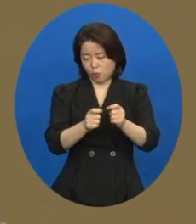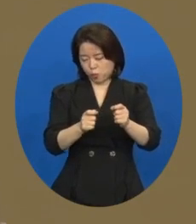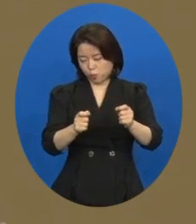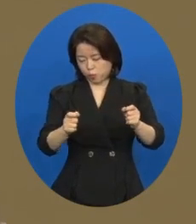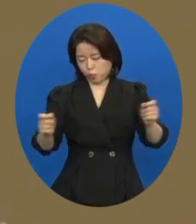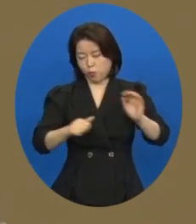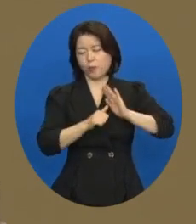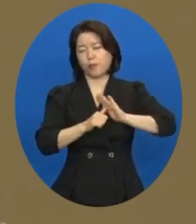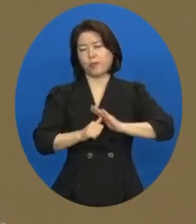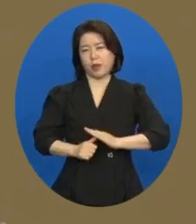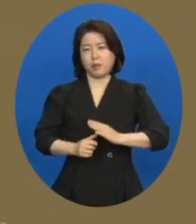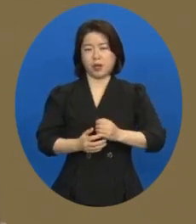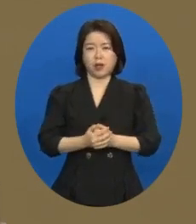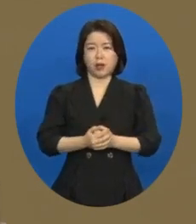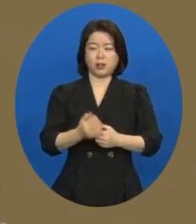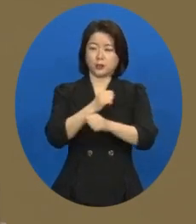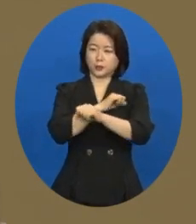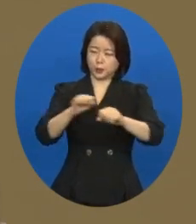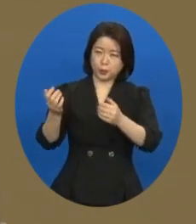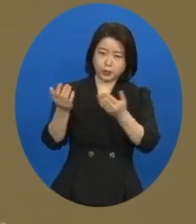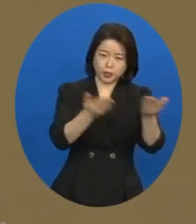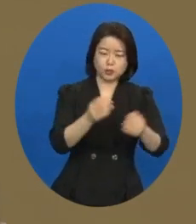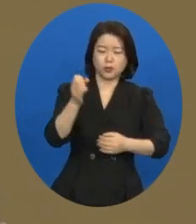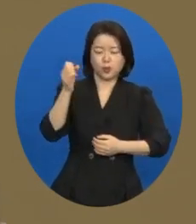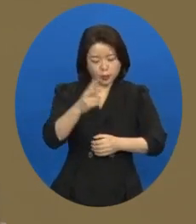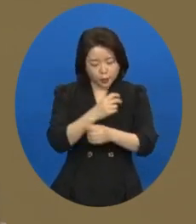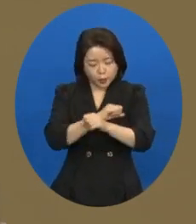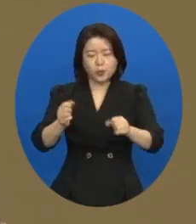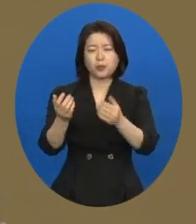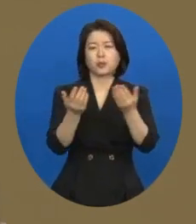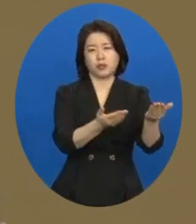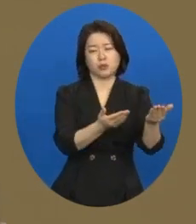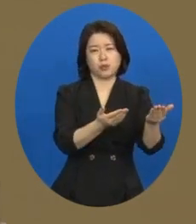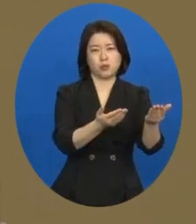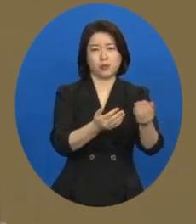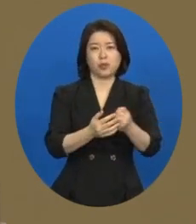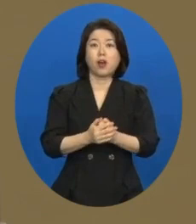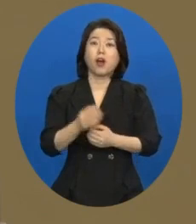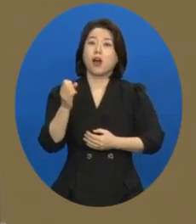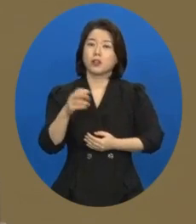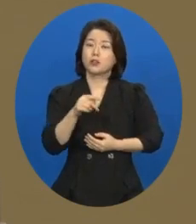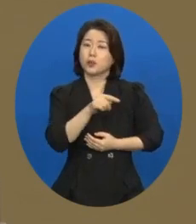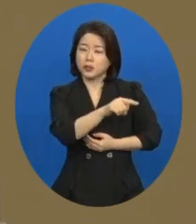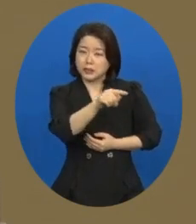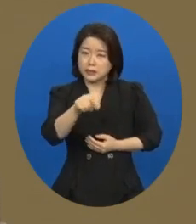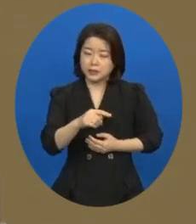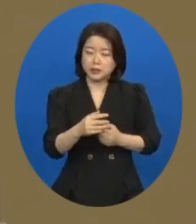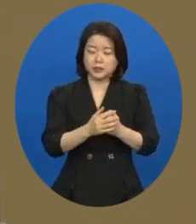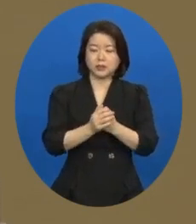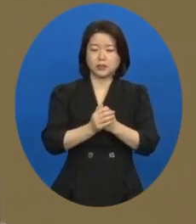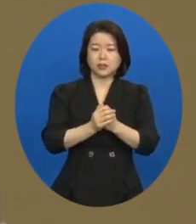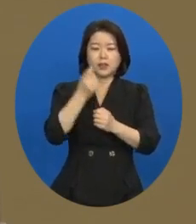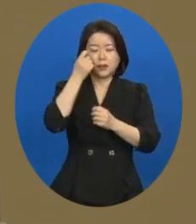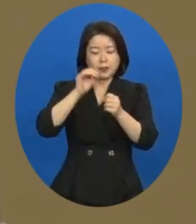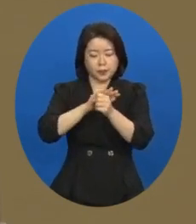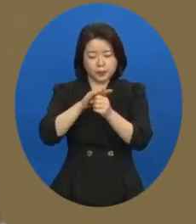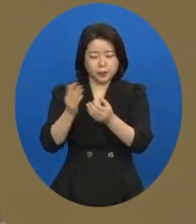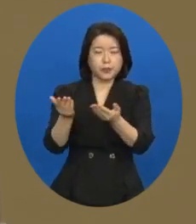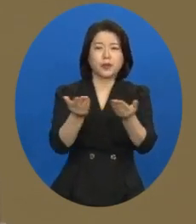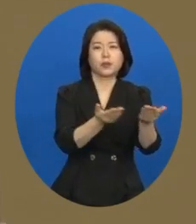참으셨습니다. 용서하시고 또 용서하시고 그리고 그들에게 긍휼히